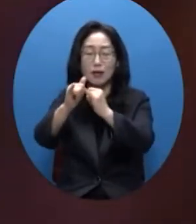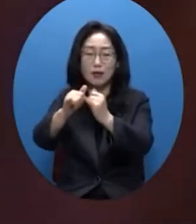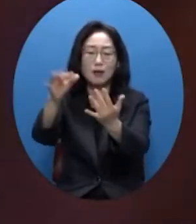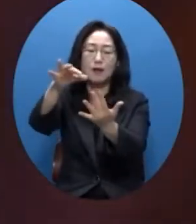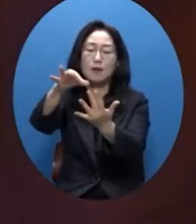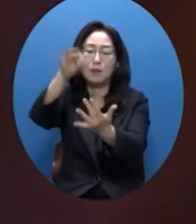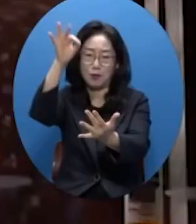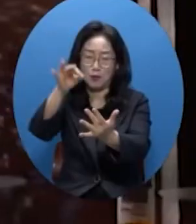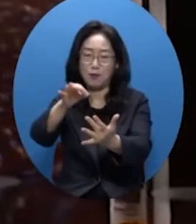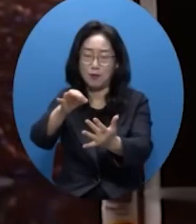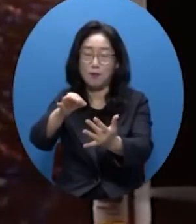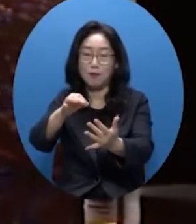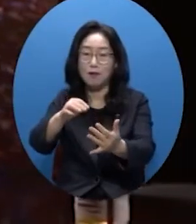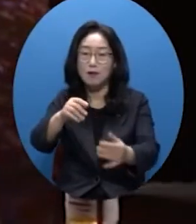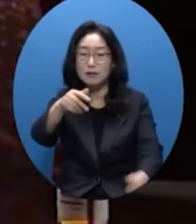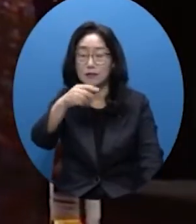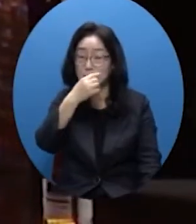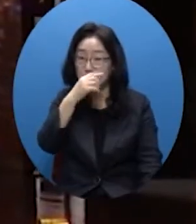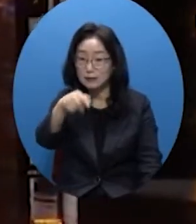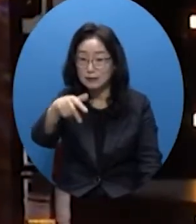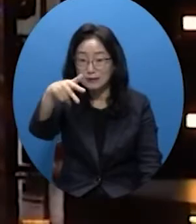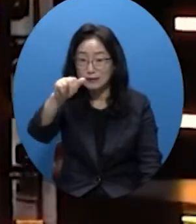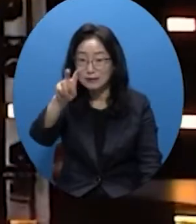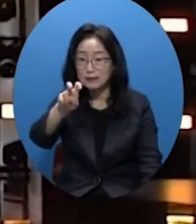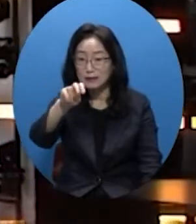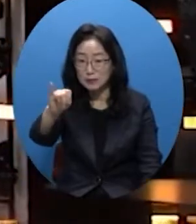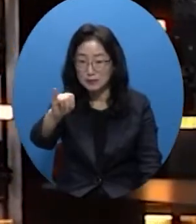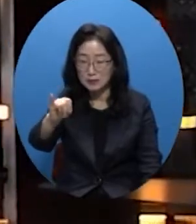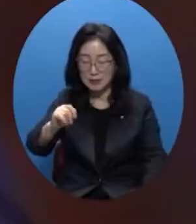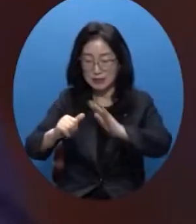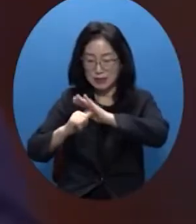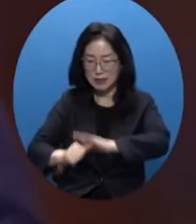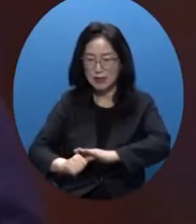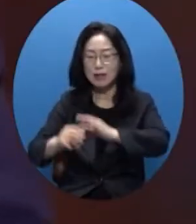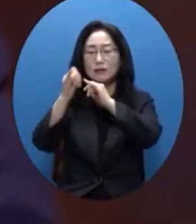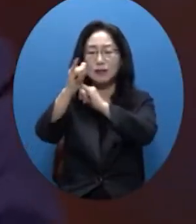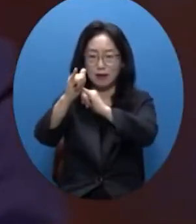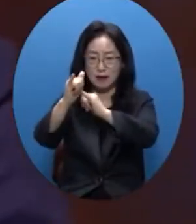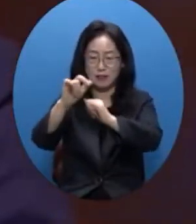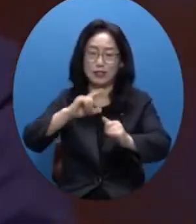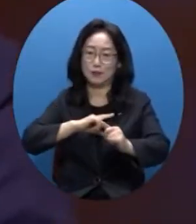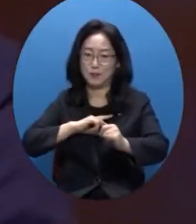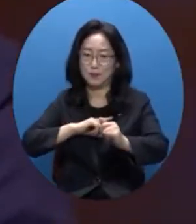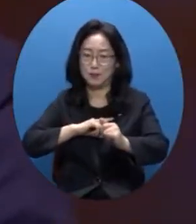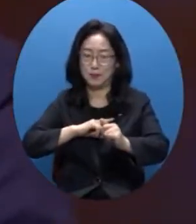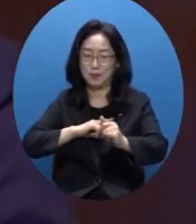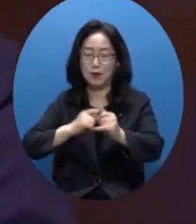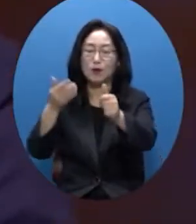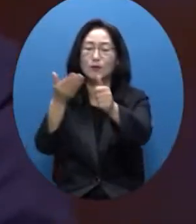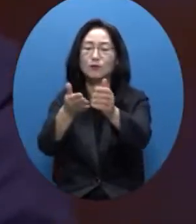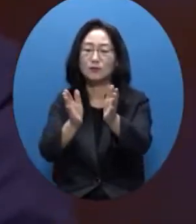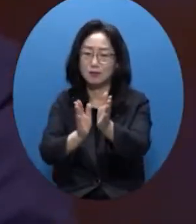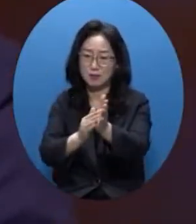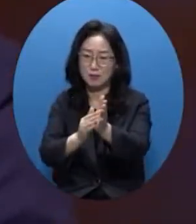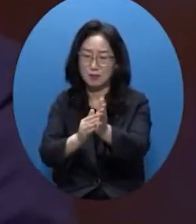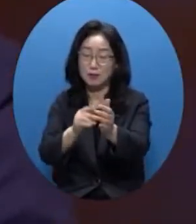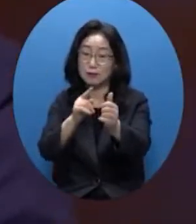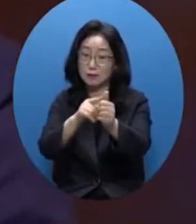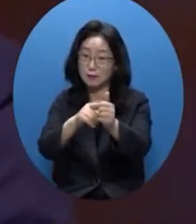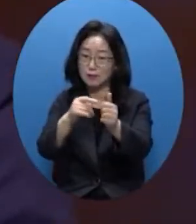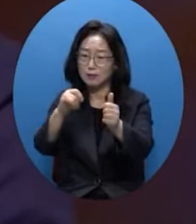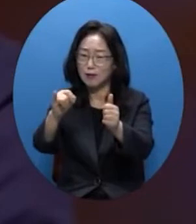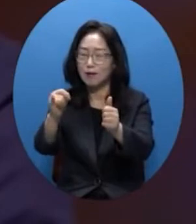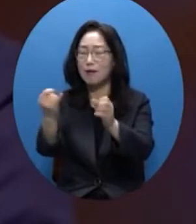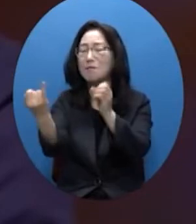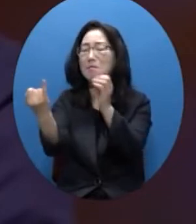상 짐이 펄 12월로 오월드 라고 하는 상을 수여했습니다 이 상을 받으면서 딸에게 와 같은 얘기를